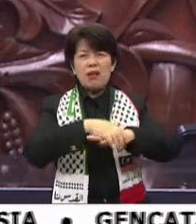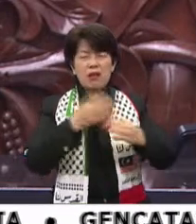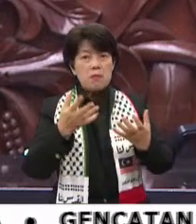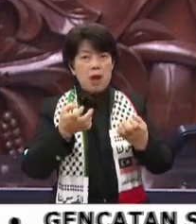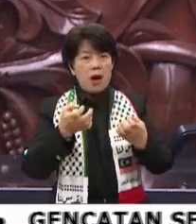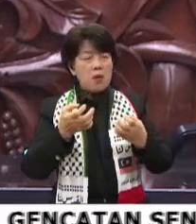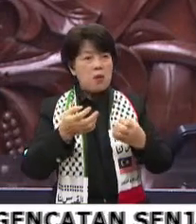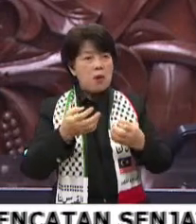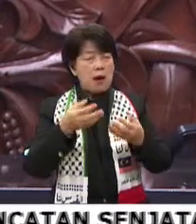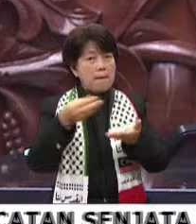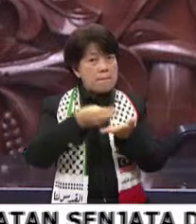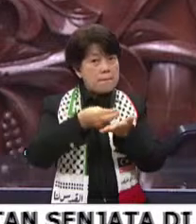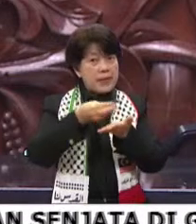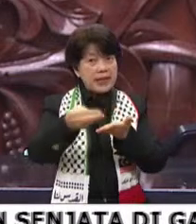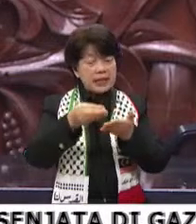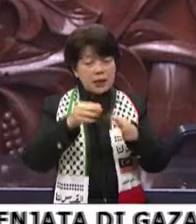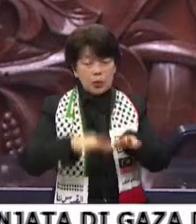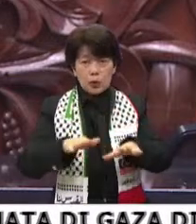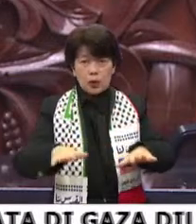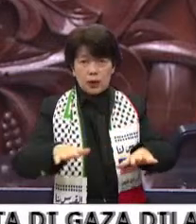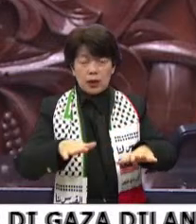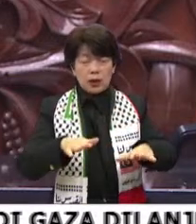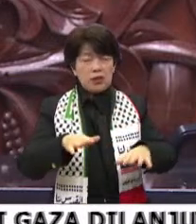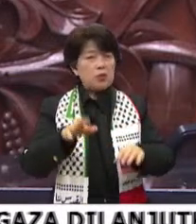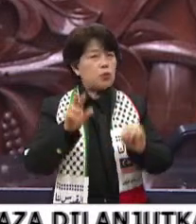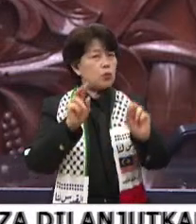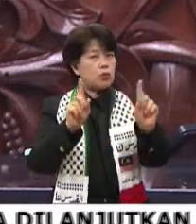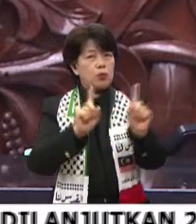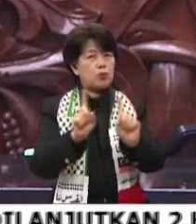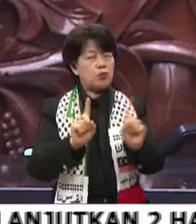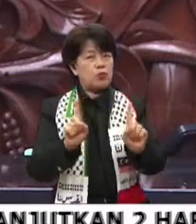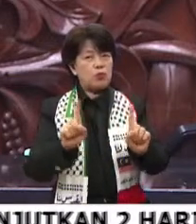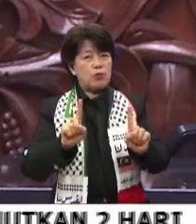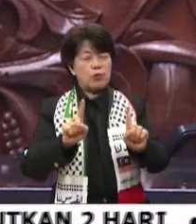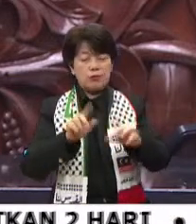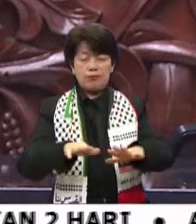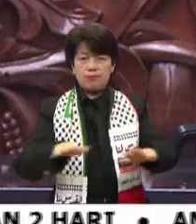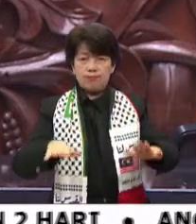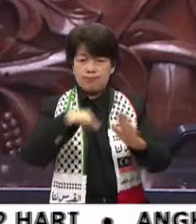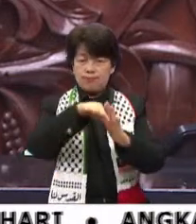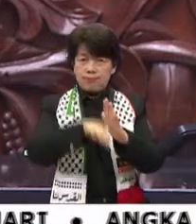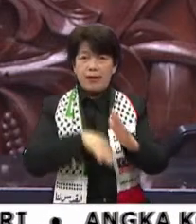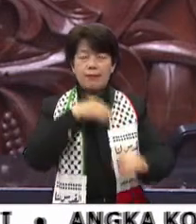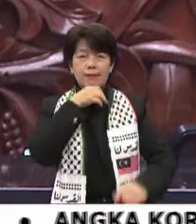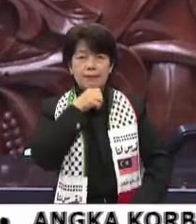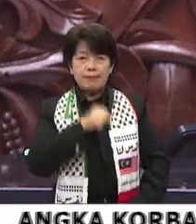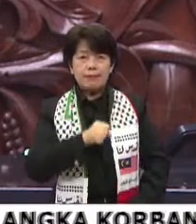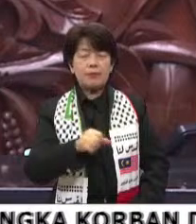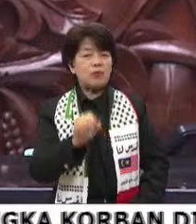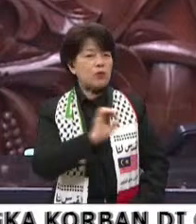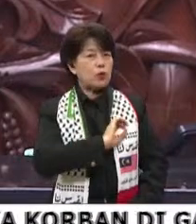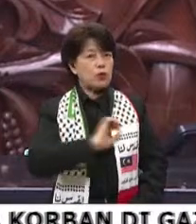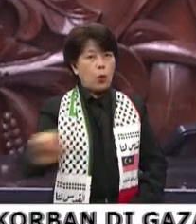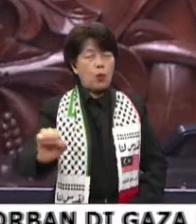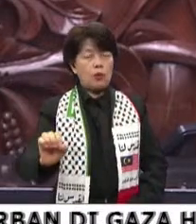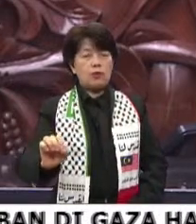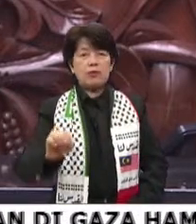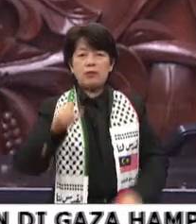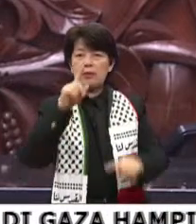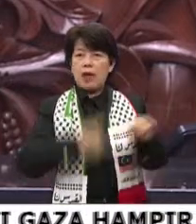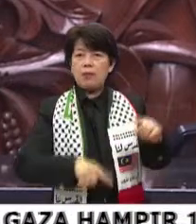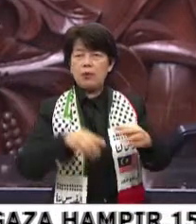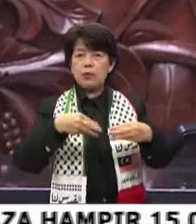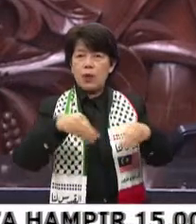Har amkan oleh kepada budak-budak anak kanak-kanak yang Satan umur peniaga tidak akan menjual tapi di sini